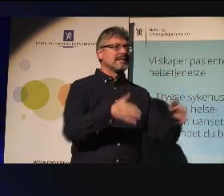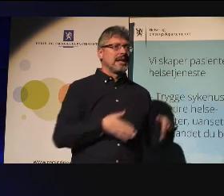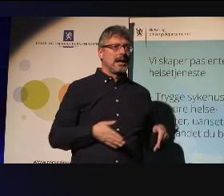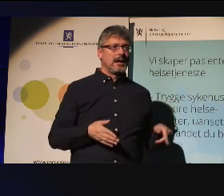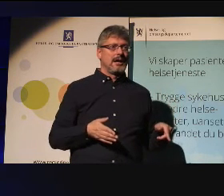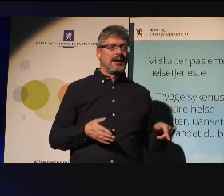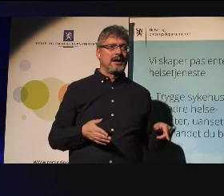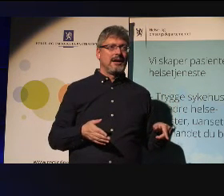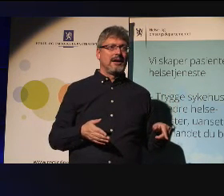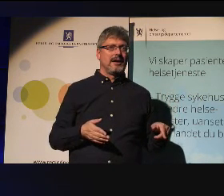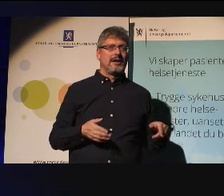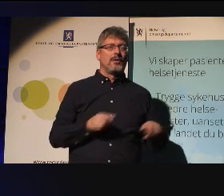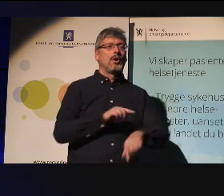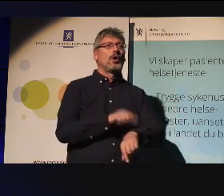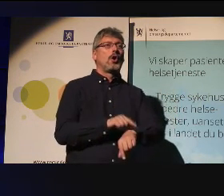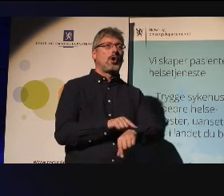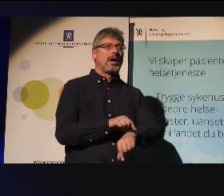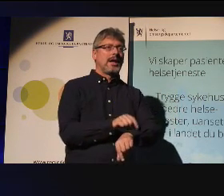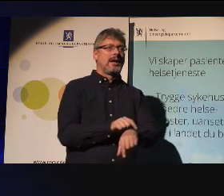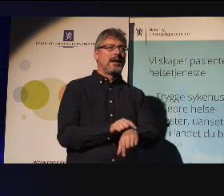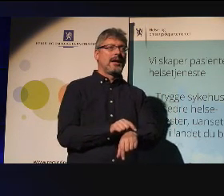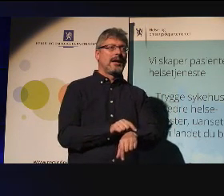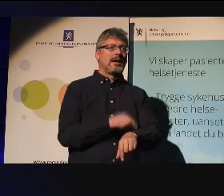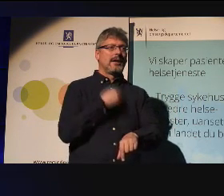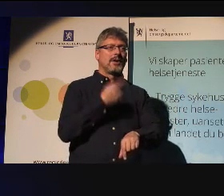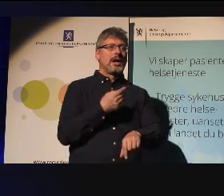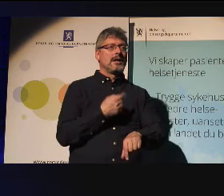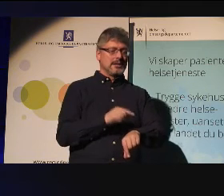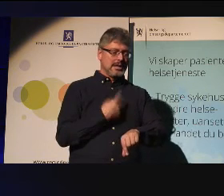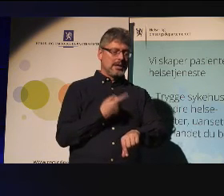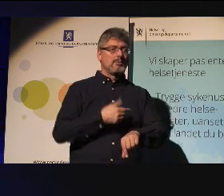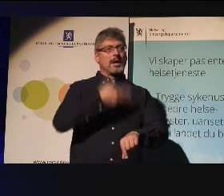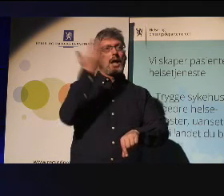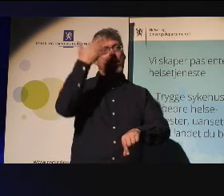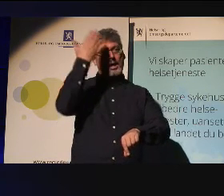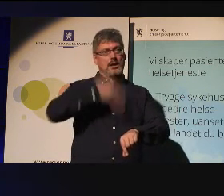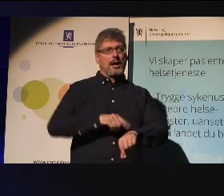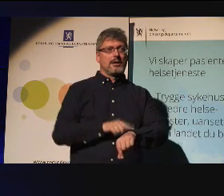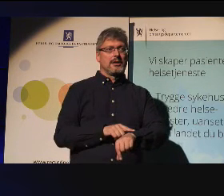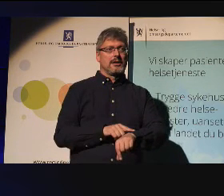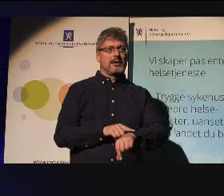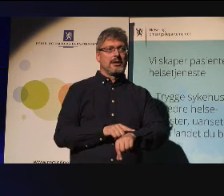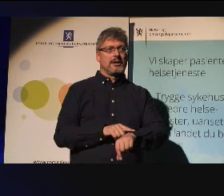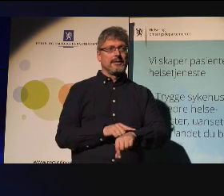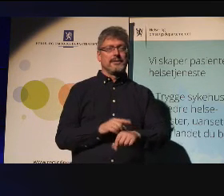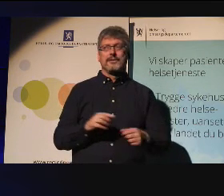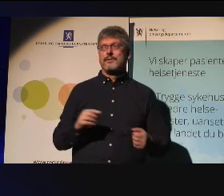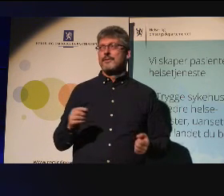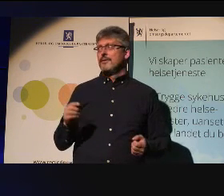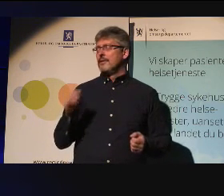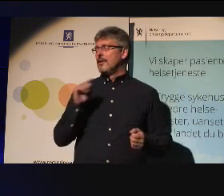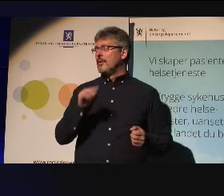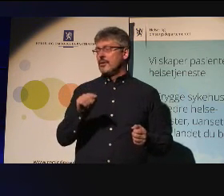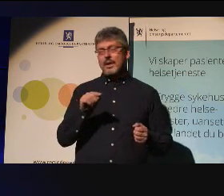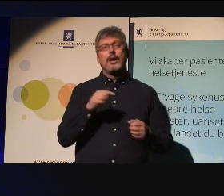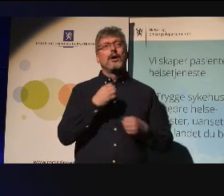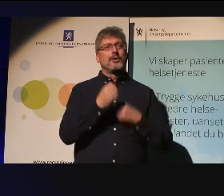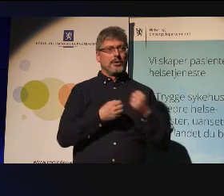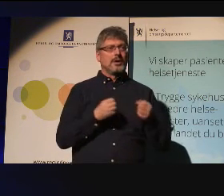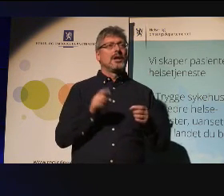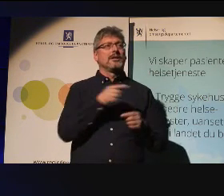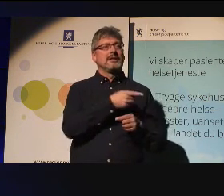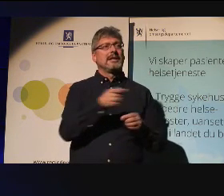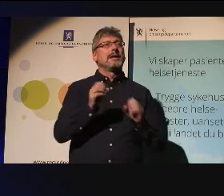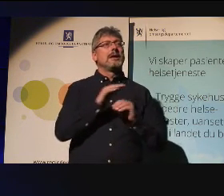har en klokka på armen som forteller om det dag eller natt. Rett og slett, her opplever han å mestre eget